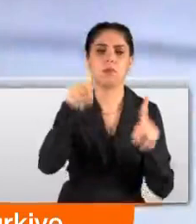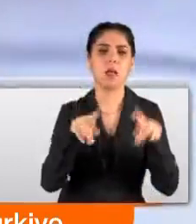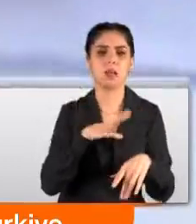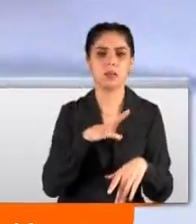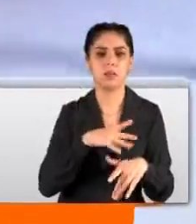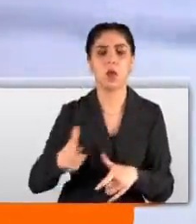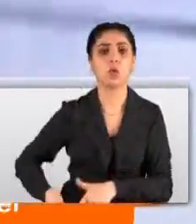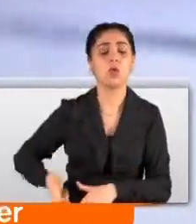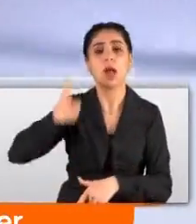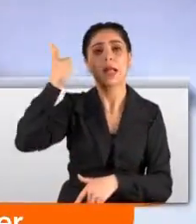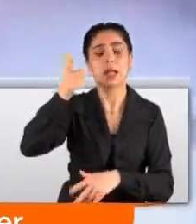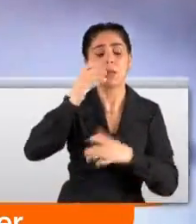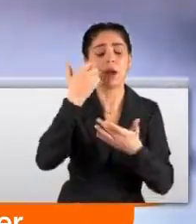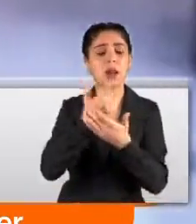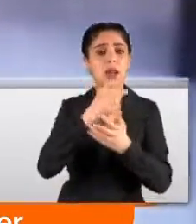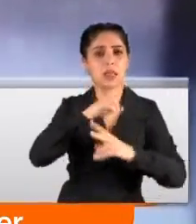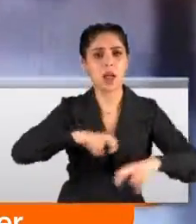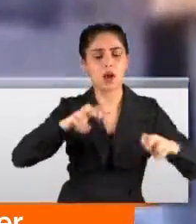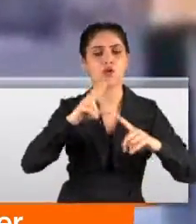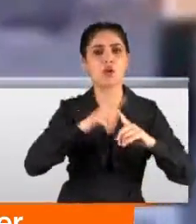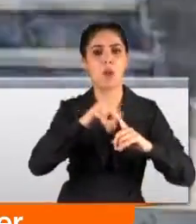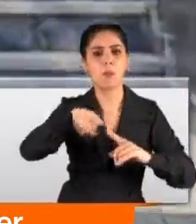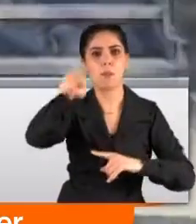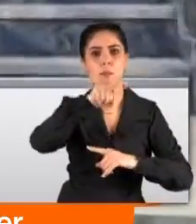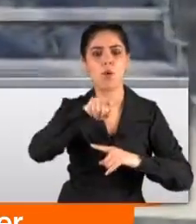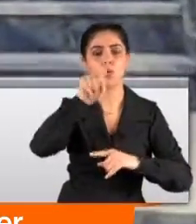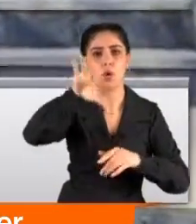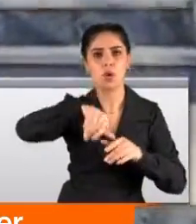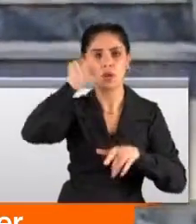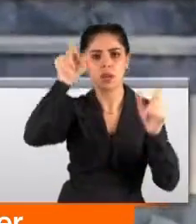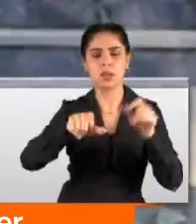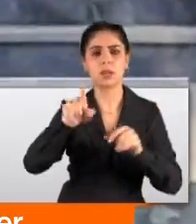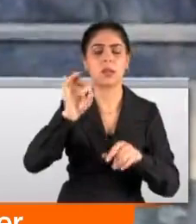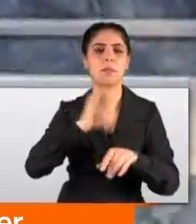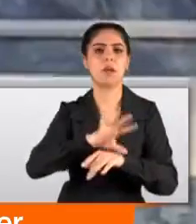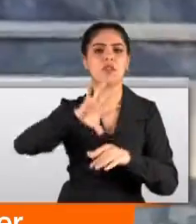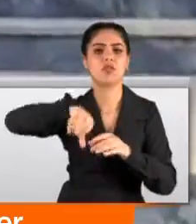var. Güvenlik kameralarını inceleyen polis o hırsızları çaldıkları farlarla birlikte